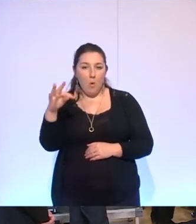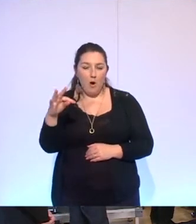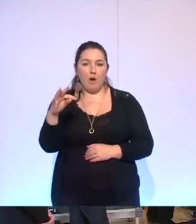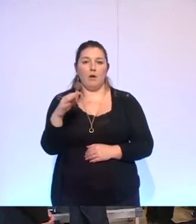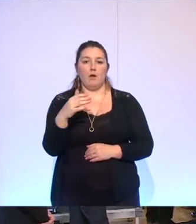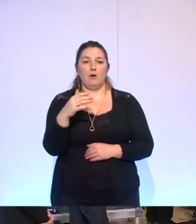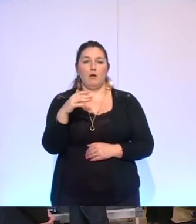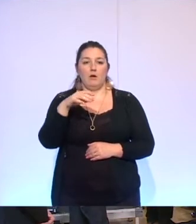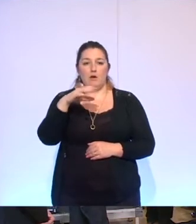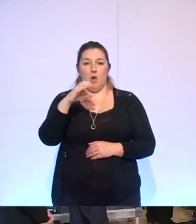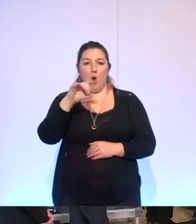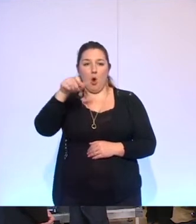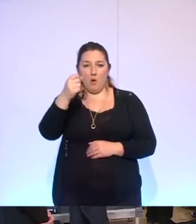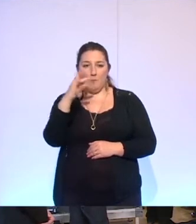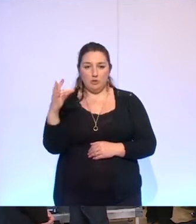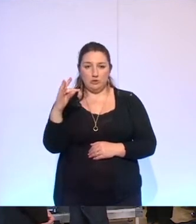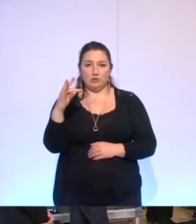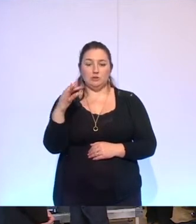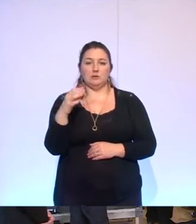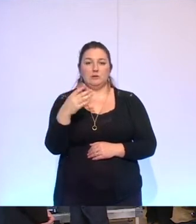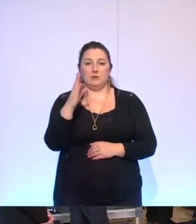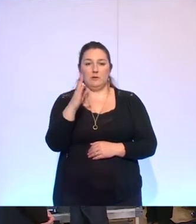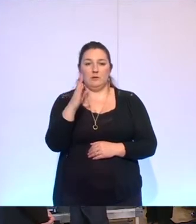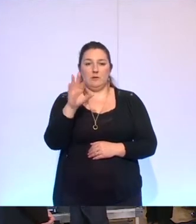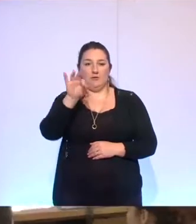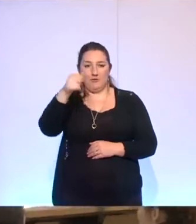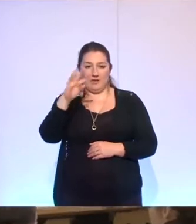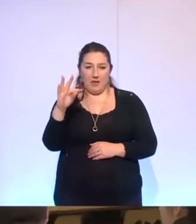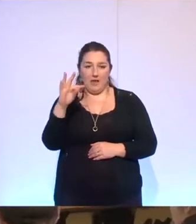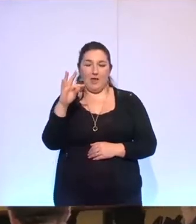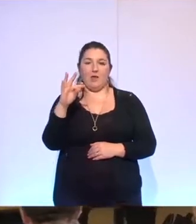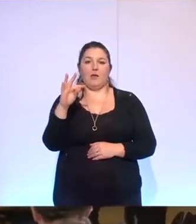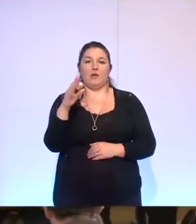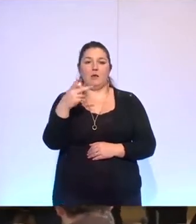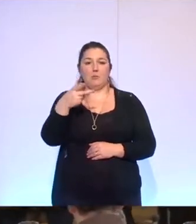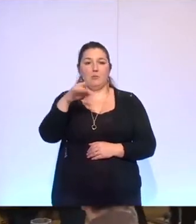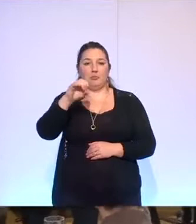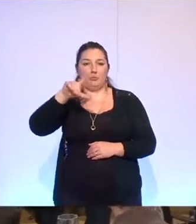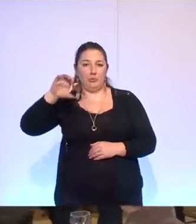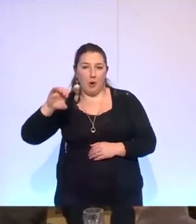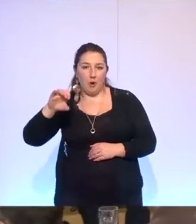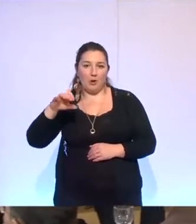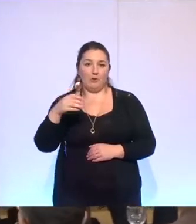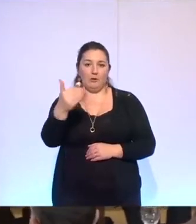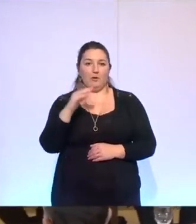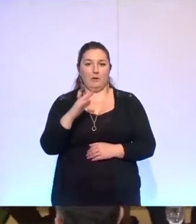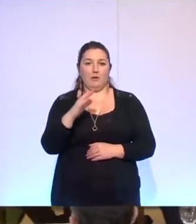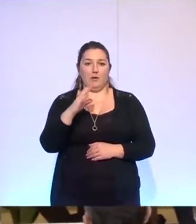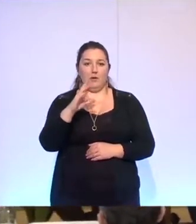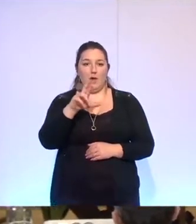présent. Pélafinet Sylvie, présent. Piolle Éric, présent. Racose